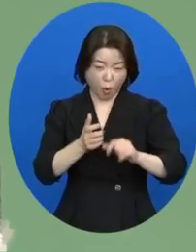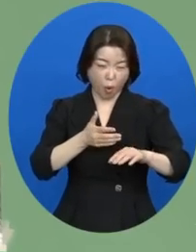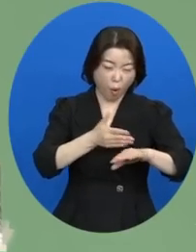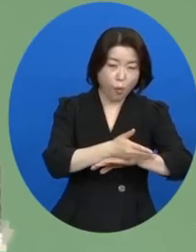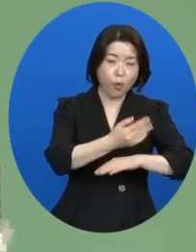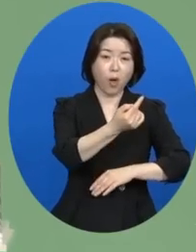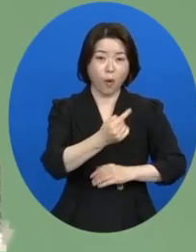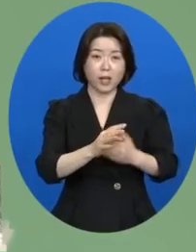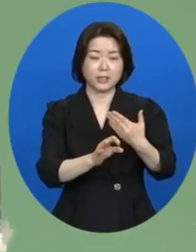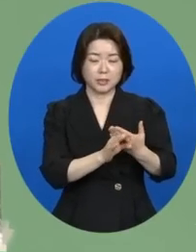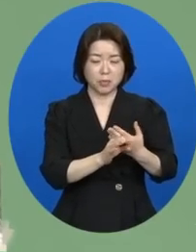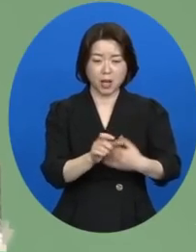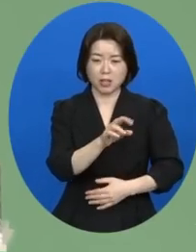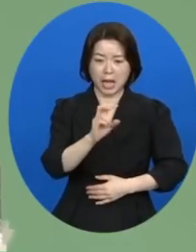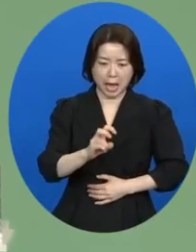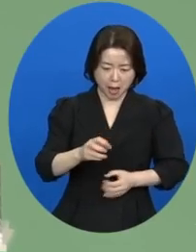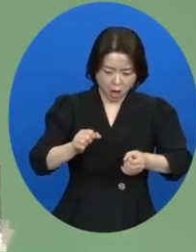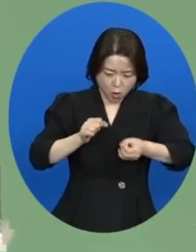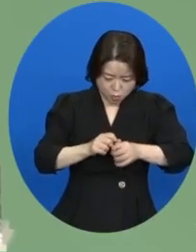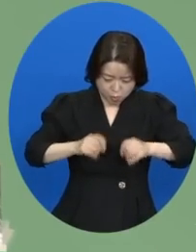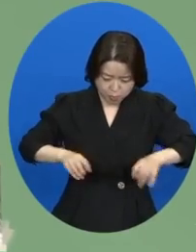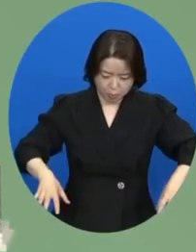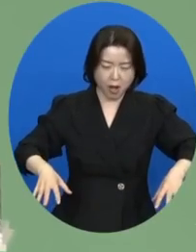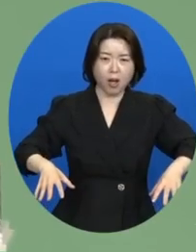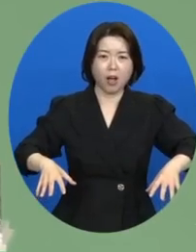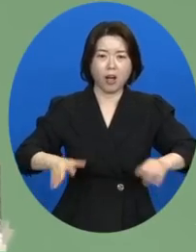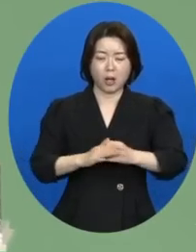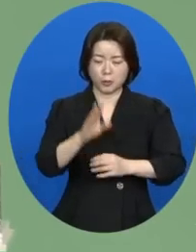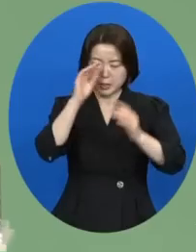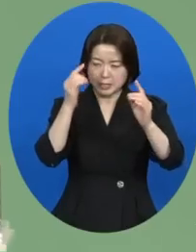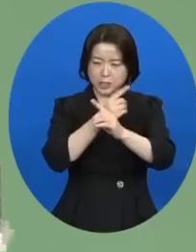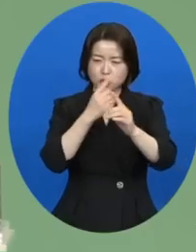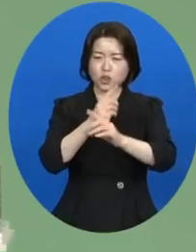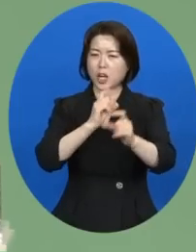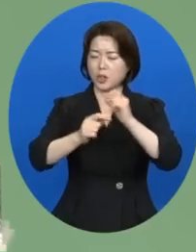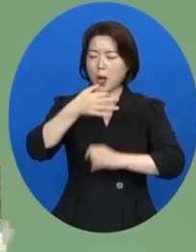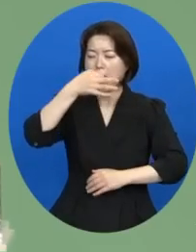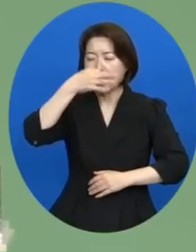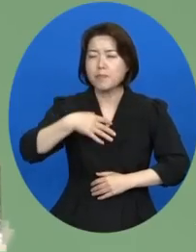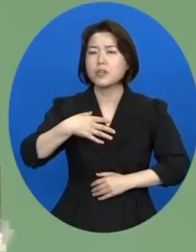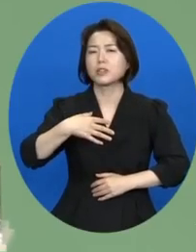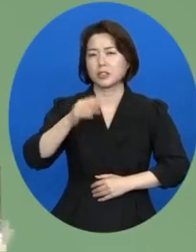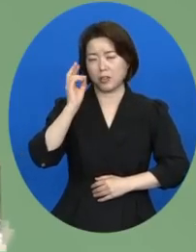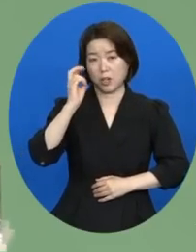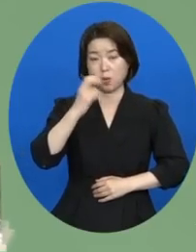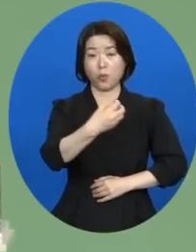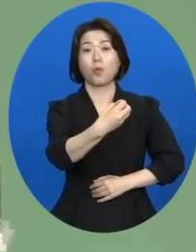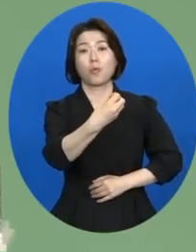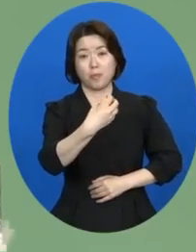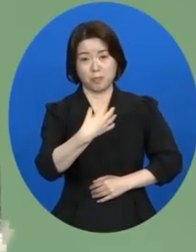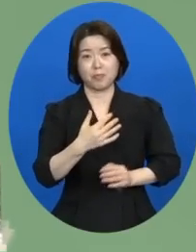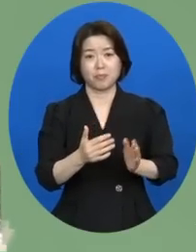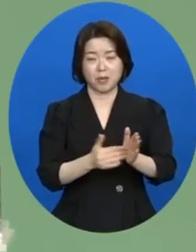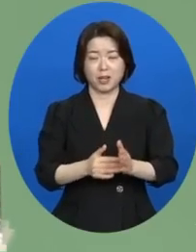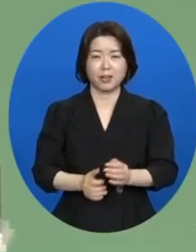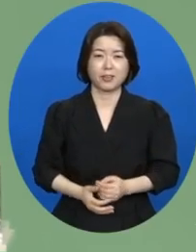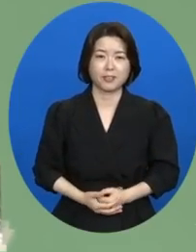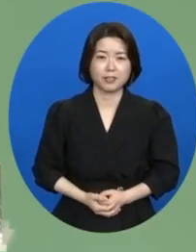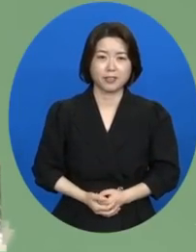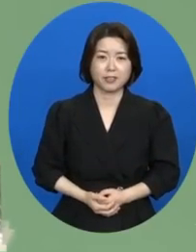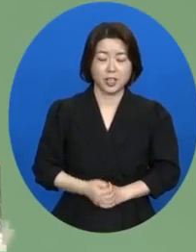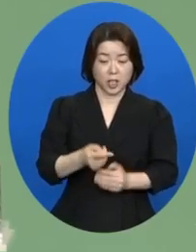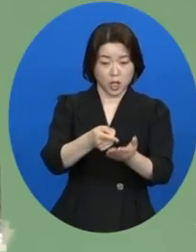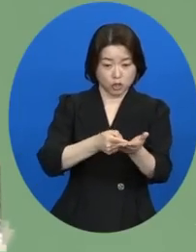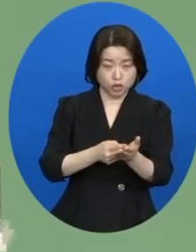늦었으면 암이 전이가 돼서 치료하기가 더 힘들었을 것이라고 해주셨습니다.